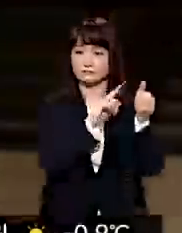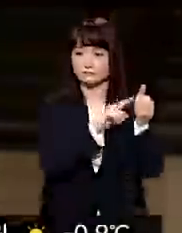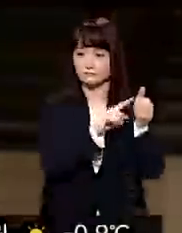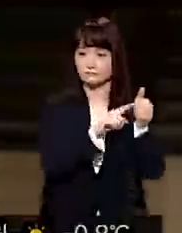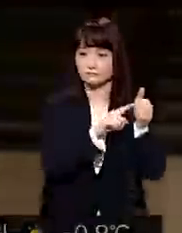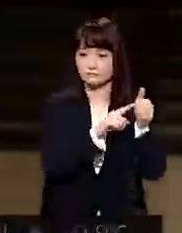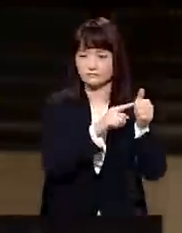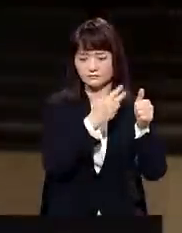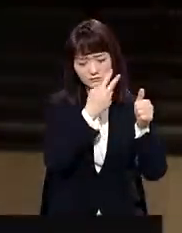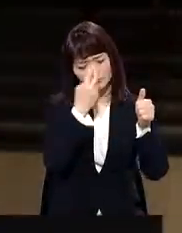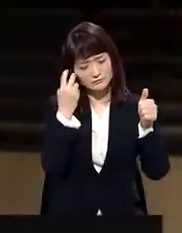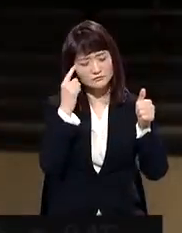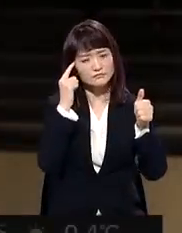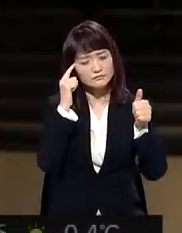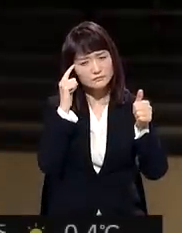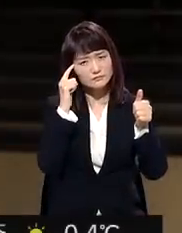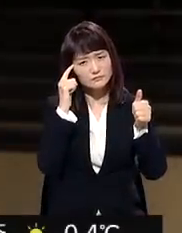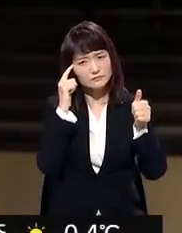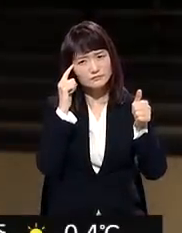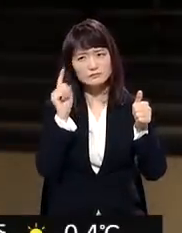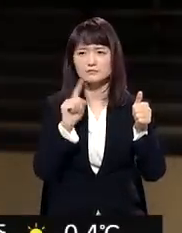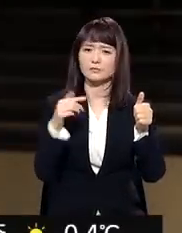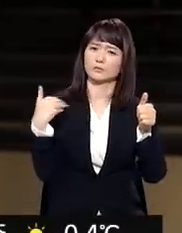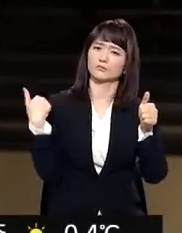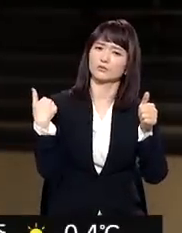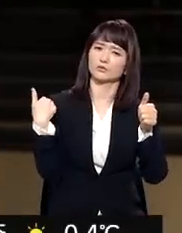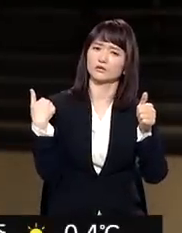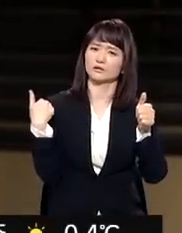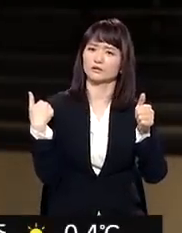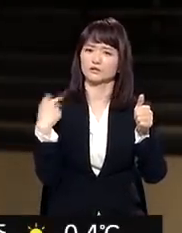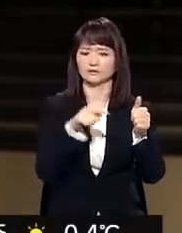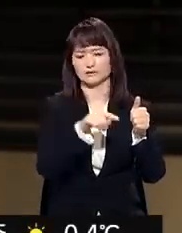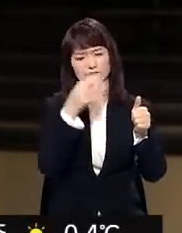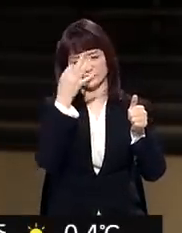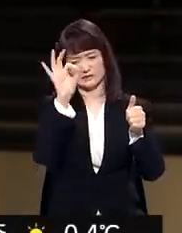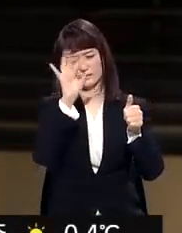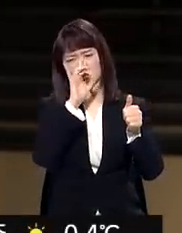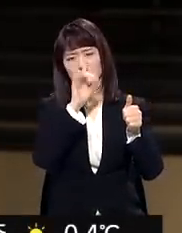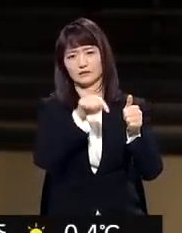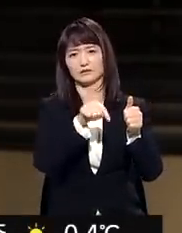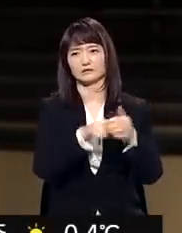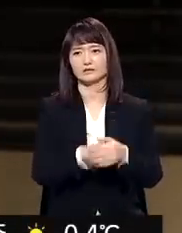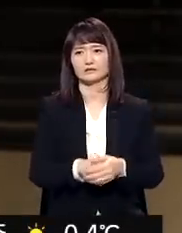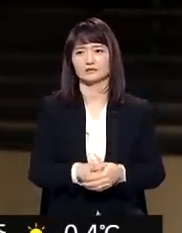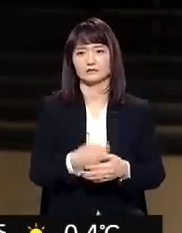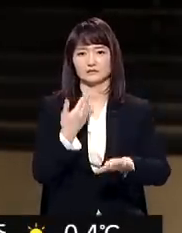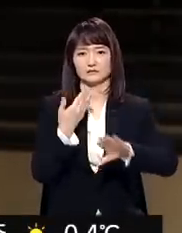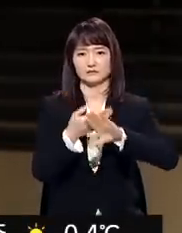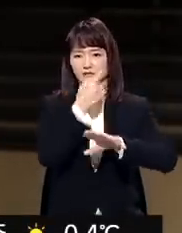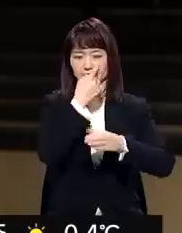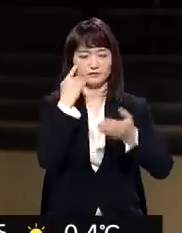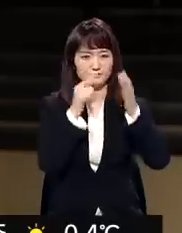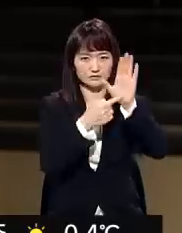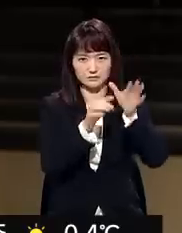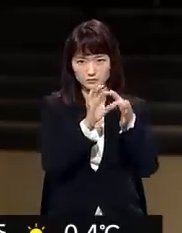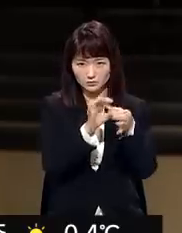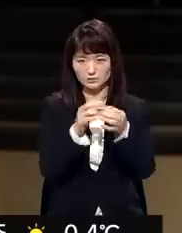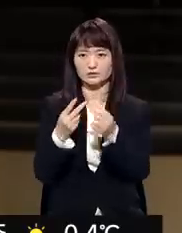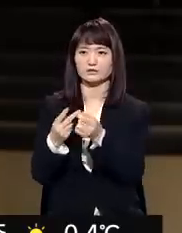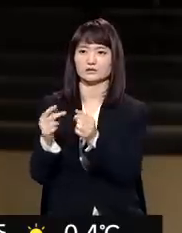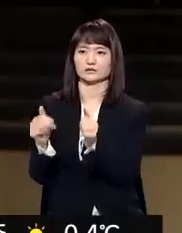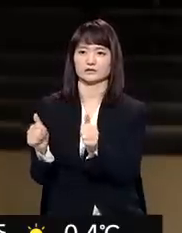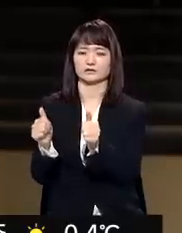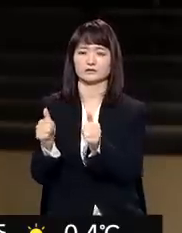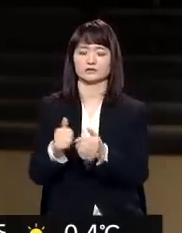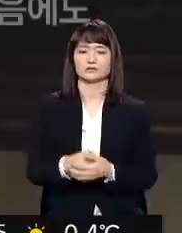자고 있다고 생각해 가지고 결국 몰랐다라고 하는 부분 인정 생각 같습니다 뭐 증거 다른 증거들을 통해서 이심 같은